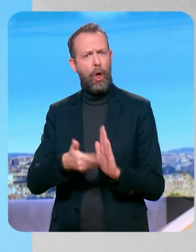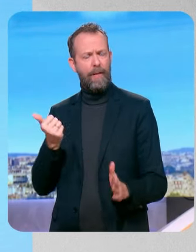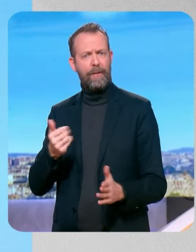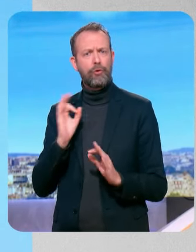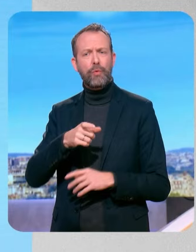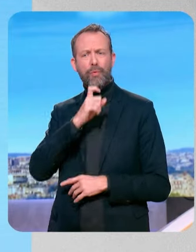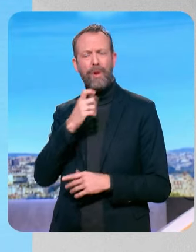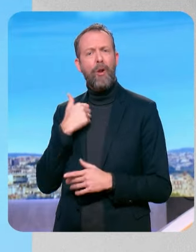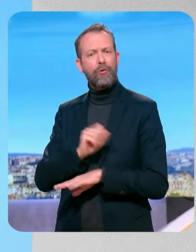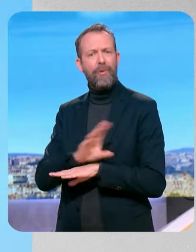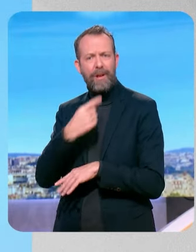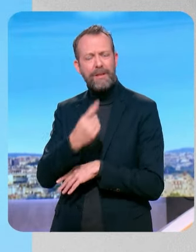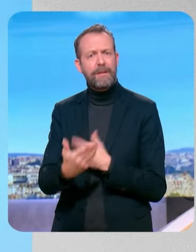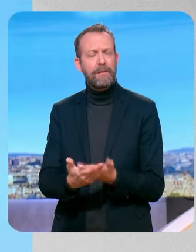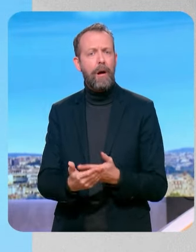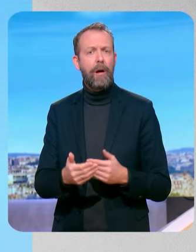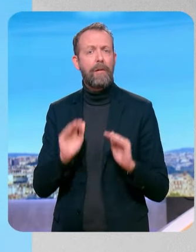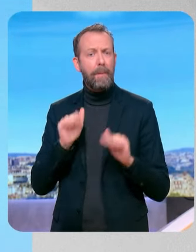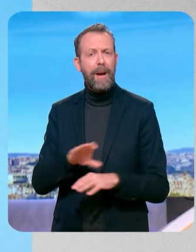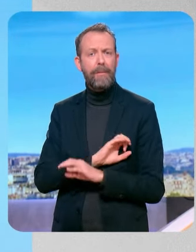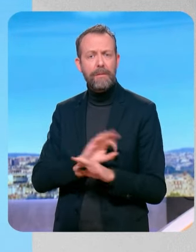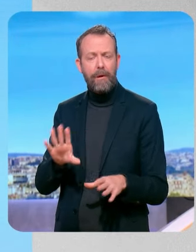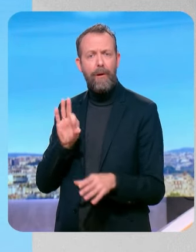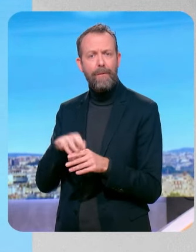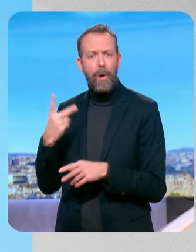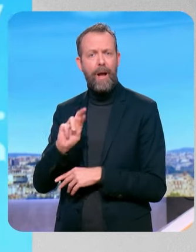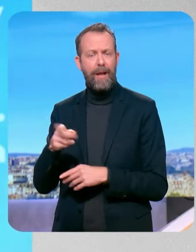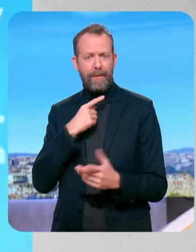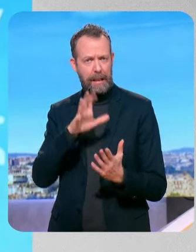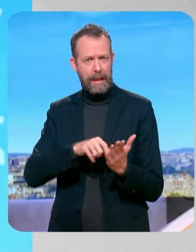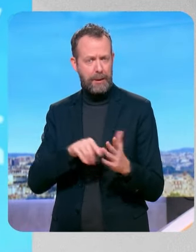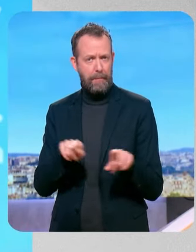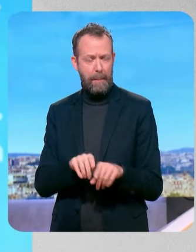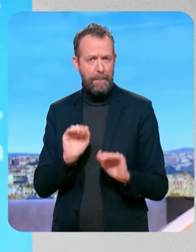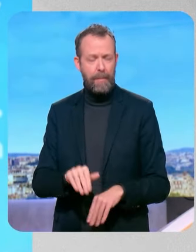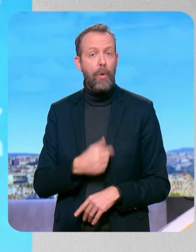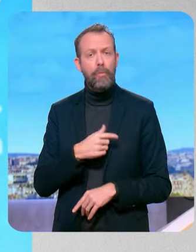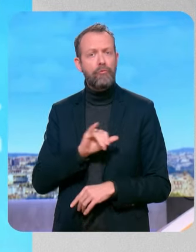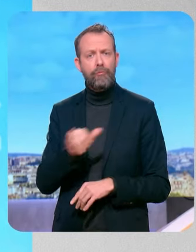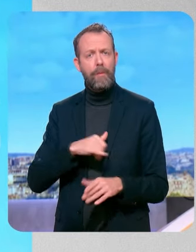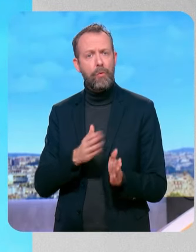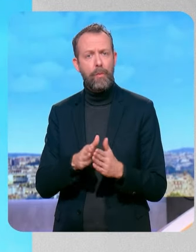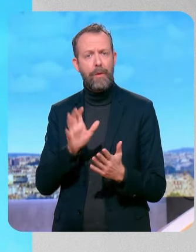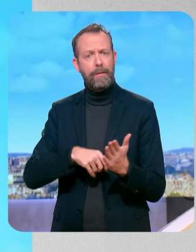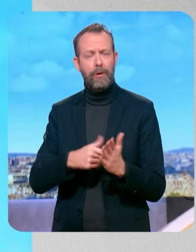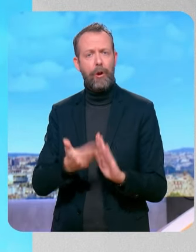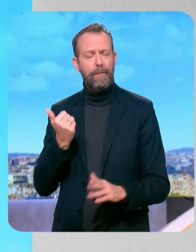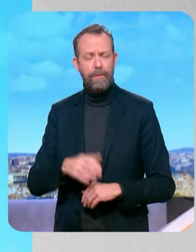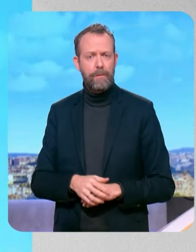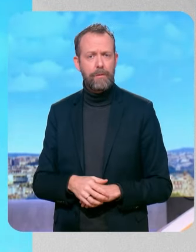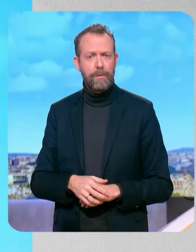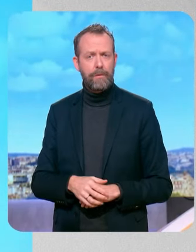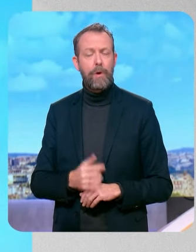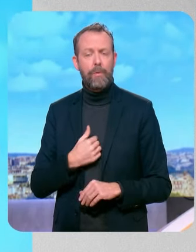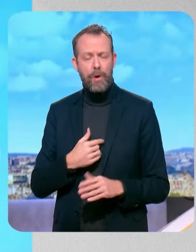7h15. Donc non. Même s'il a été adopté sans les voix du RN, ça reste le même texte. Bon, non, je n'ai jamais demandé le retrait du texte.